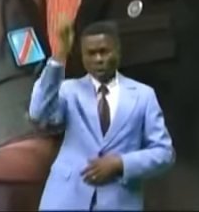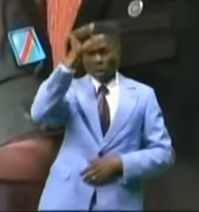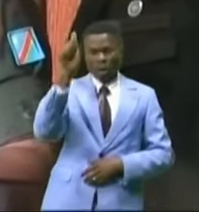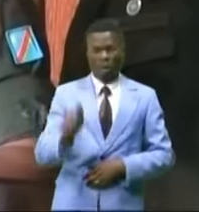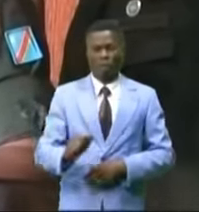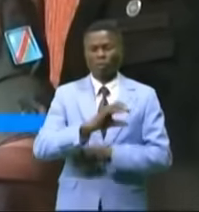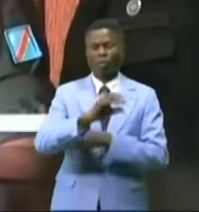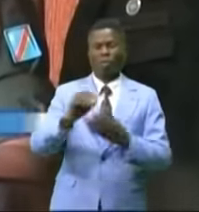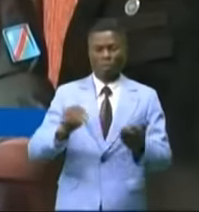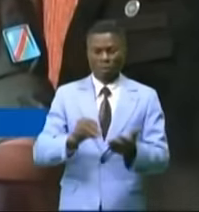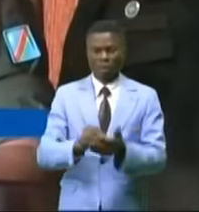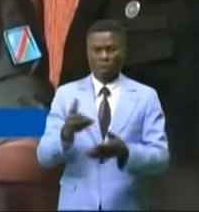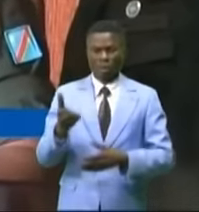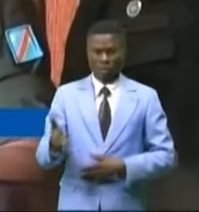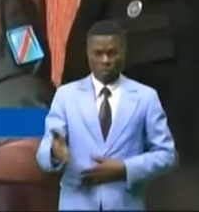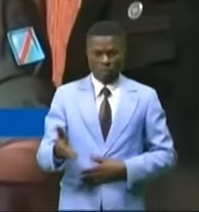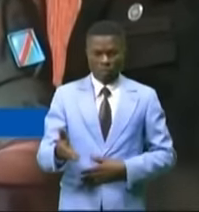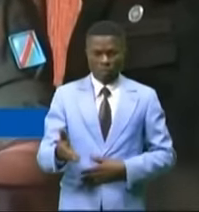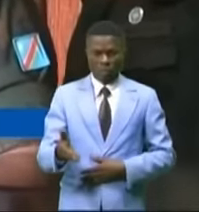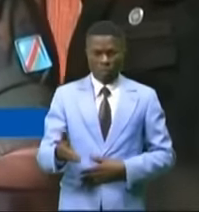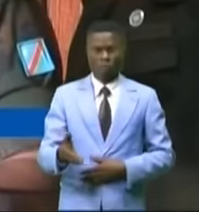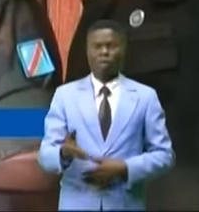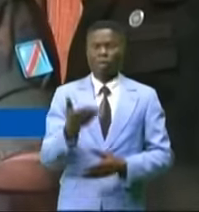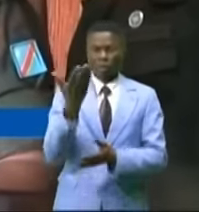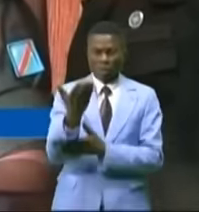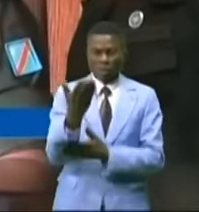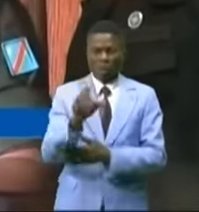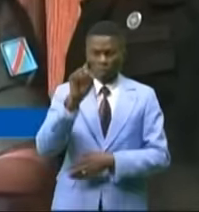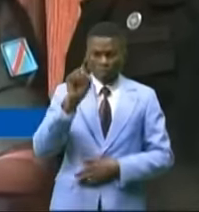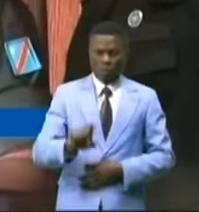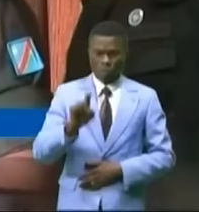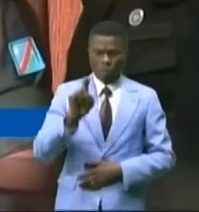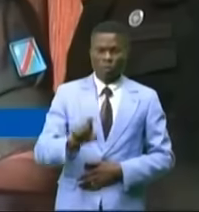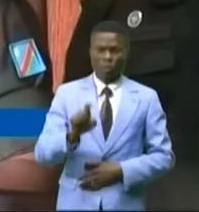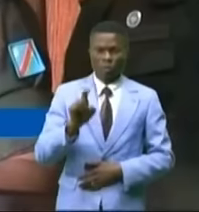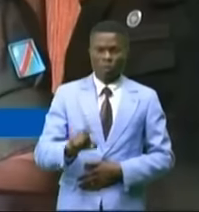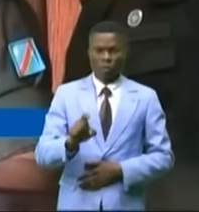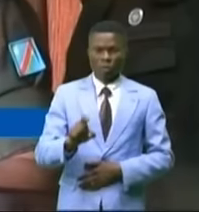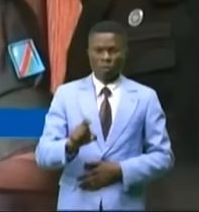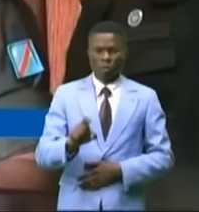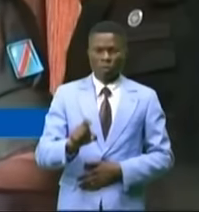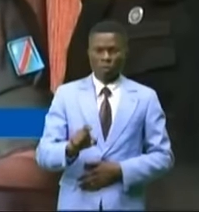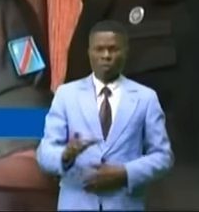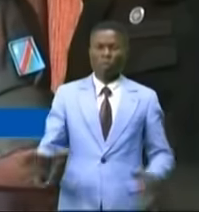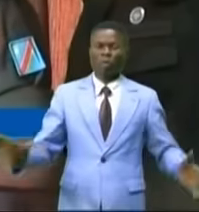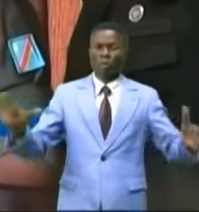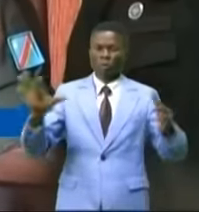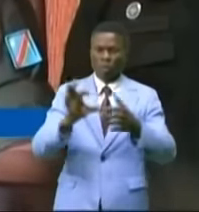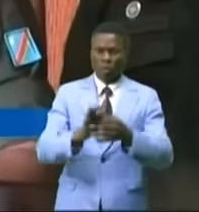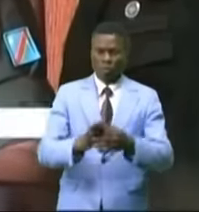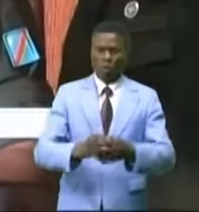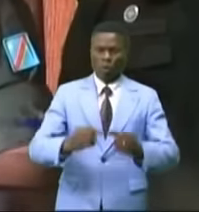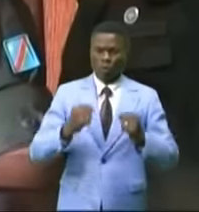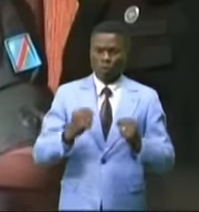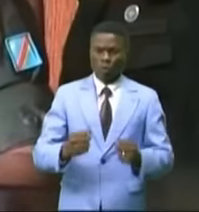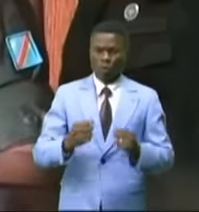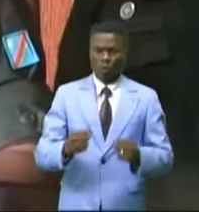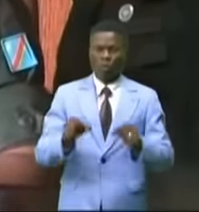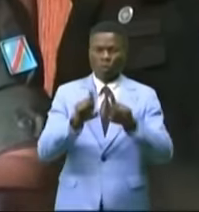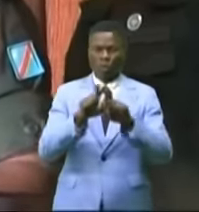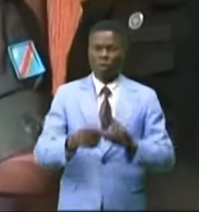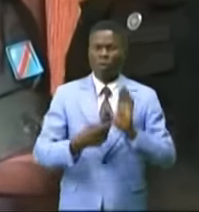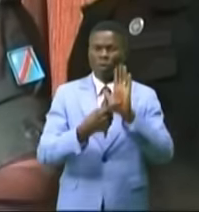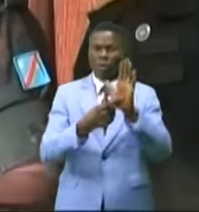l'Afrique centrale. Ce qui nécessite la mutualisation des efforts et